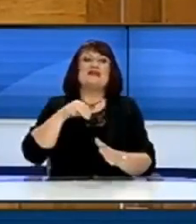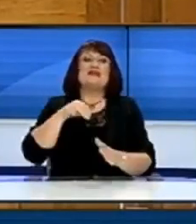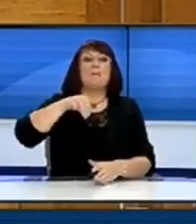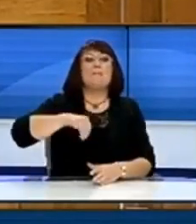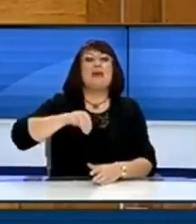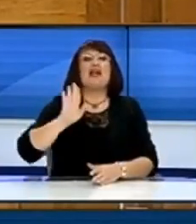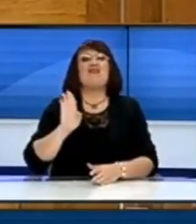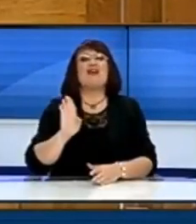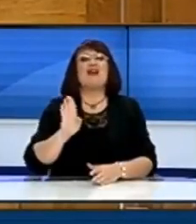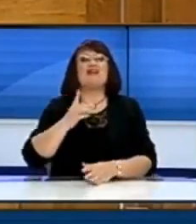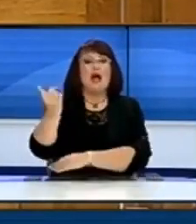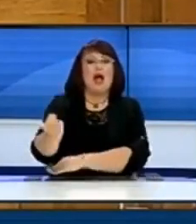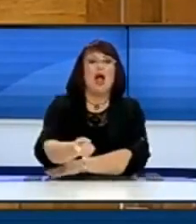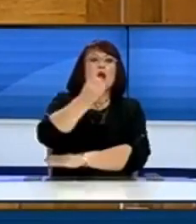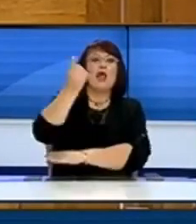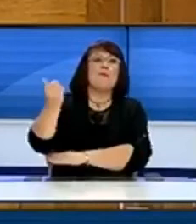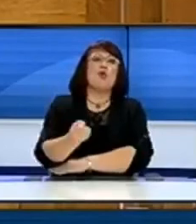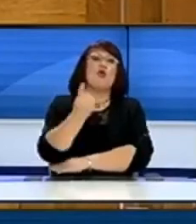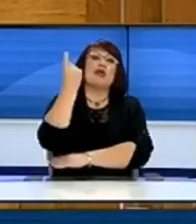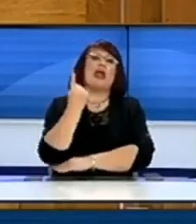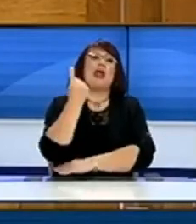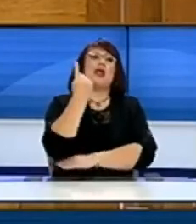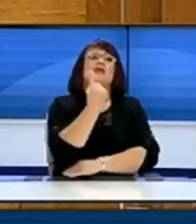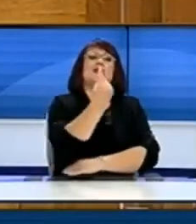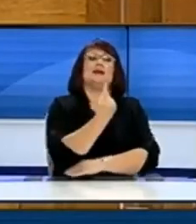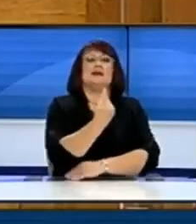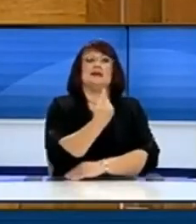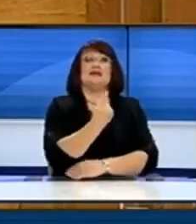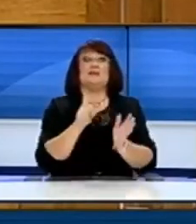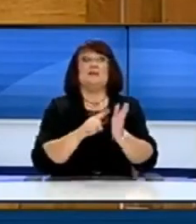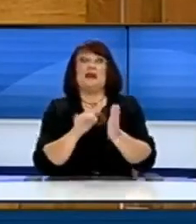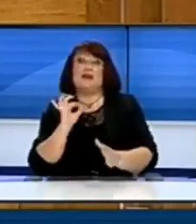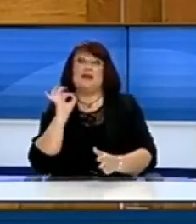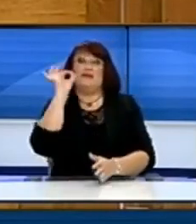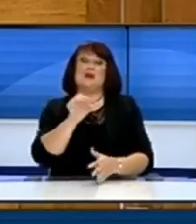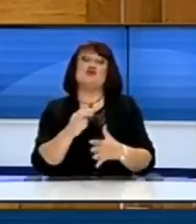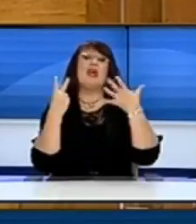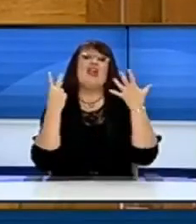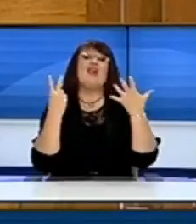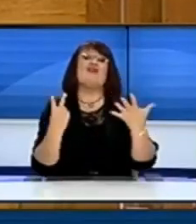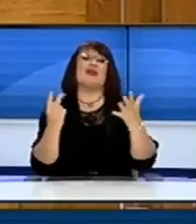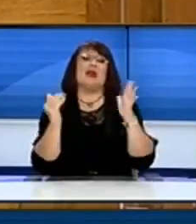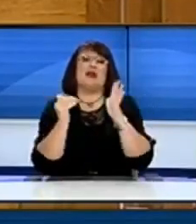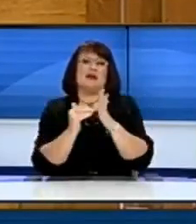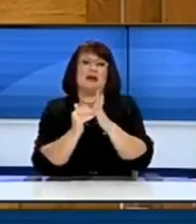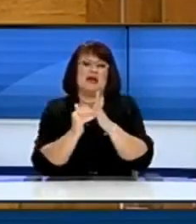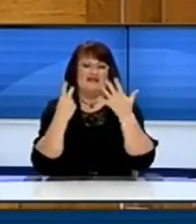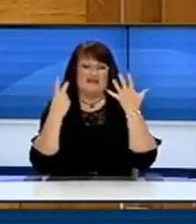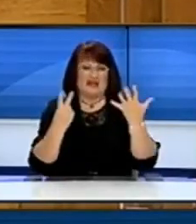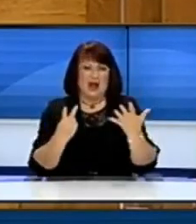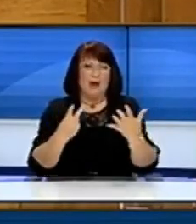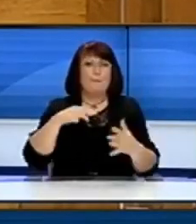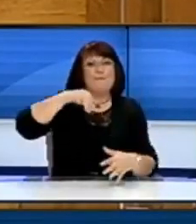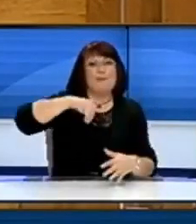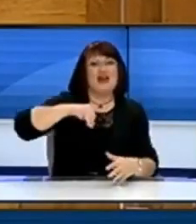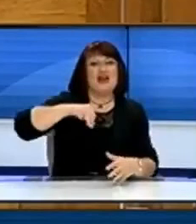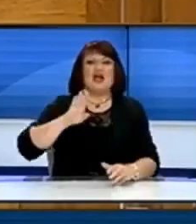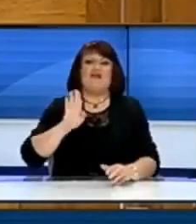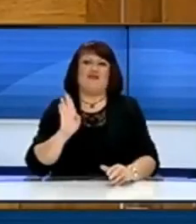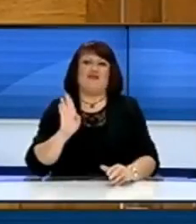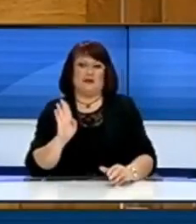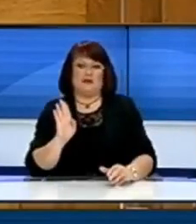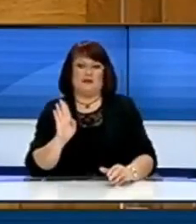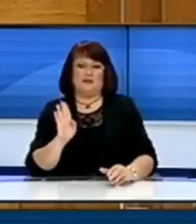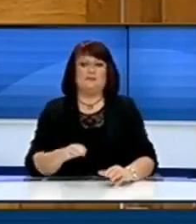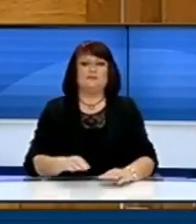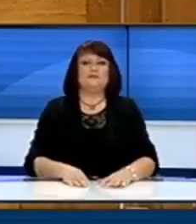μεγαβάτ ανεμογεννήτριες και θα πρέπει να φτάσουμε γύρω στα 7.000 μεγαβάτ με βάση το σχέδιο το οποίο έχουμε εκπονήσει. Και αυτές οι